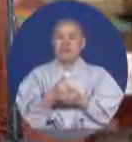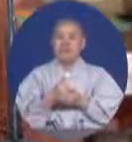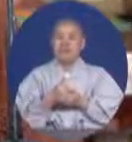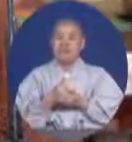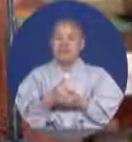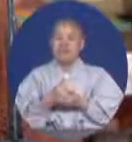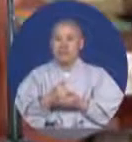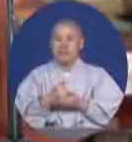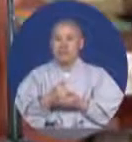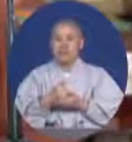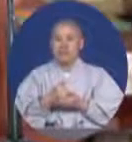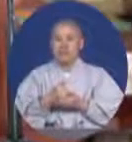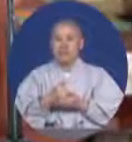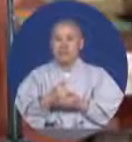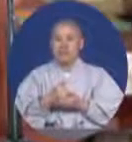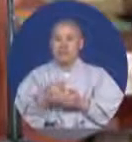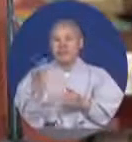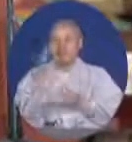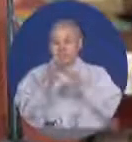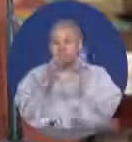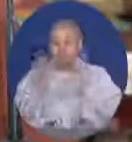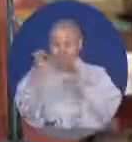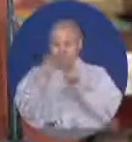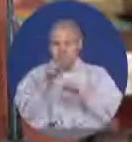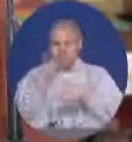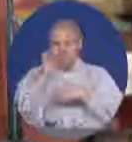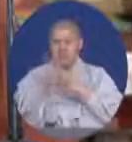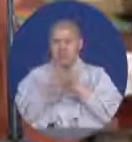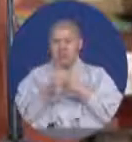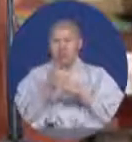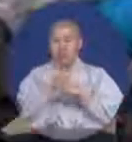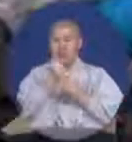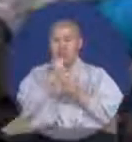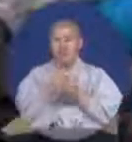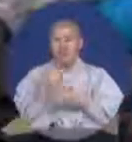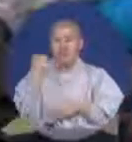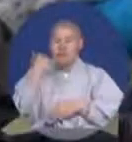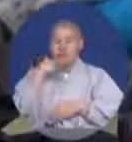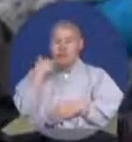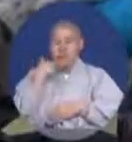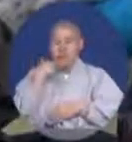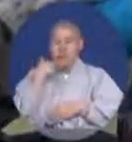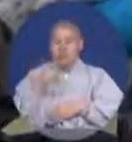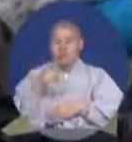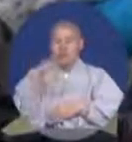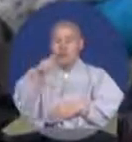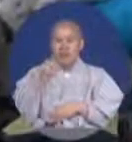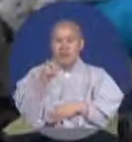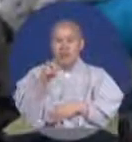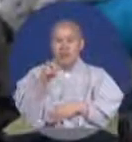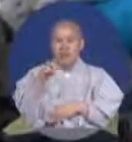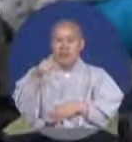떡 찾고 보면 부처님은 어떤 분인가? 금강경